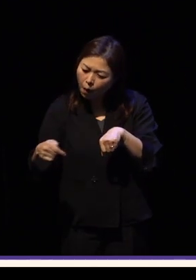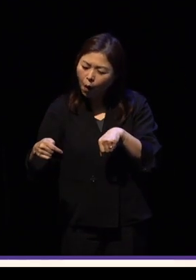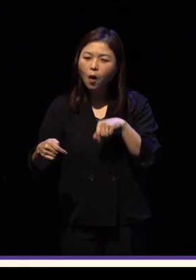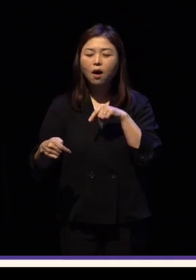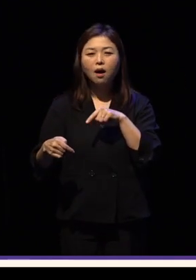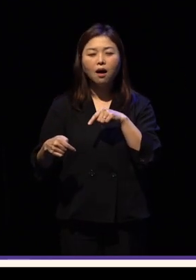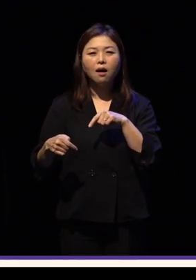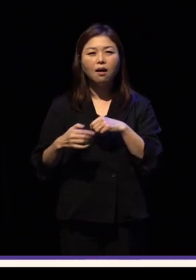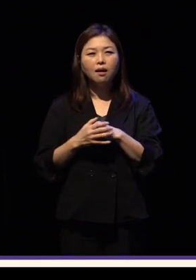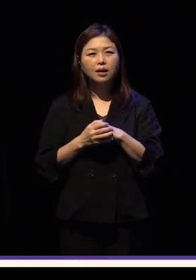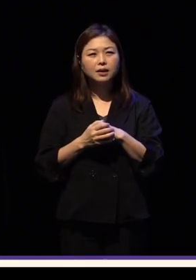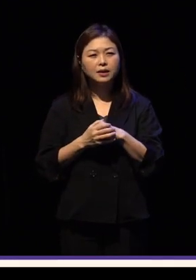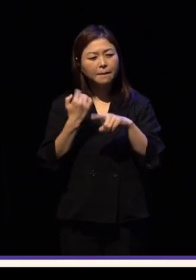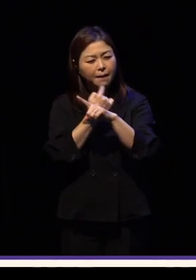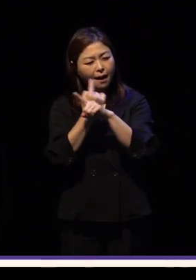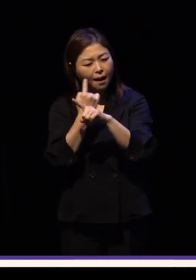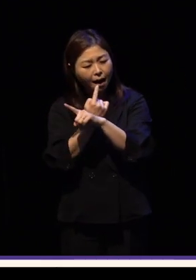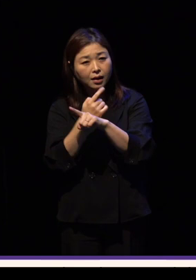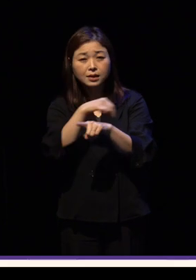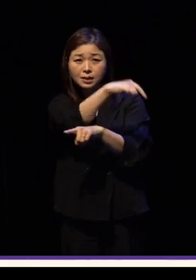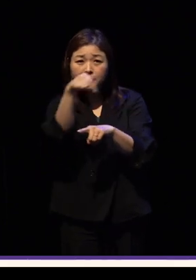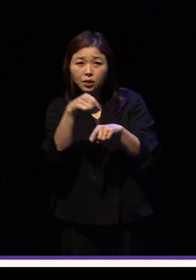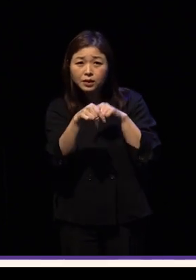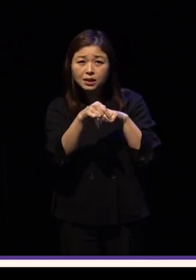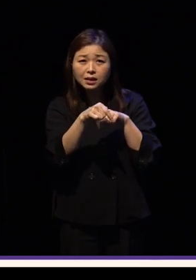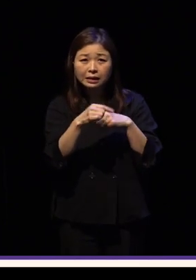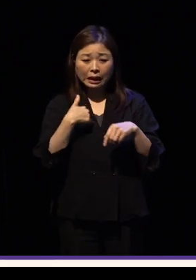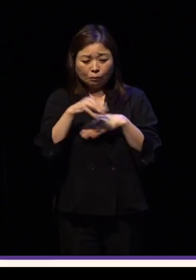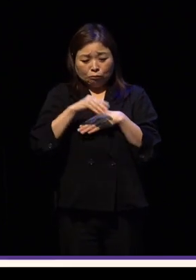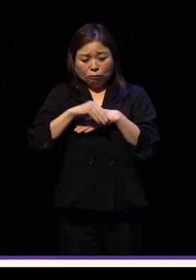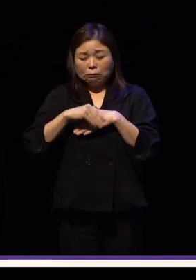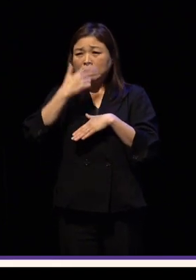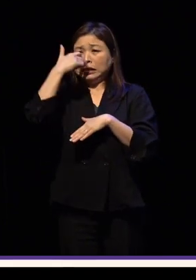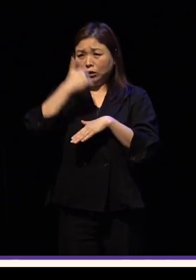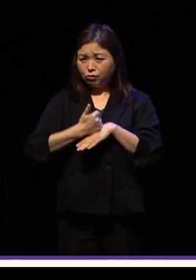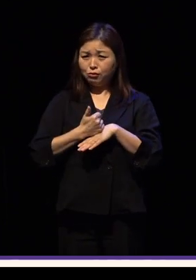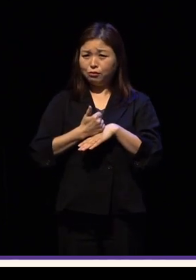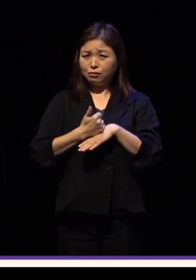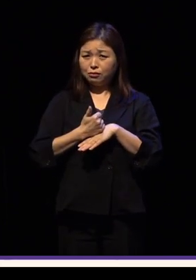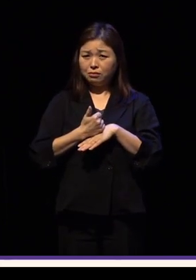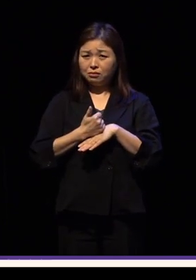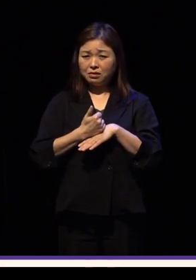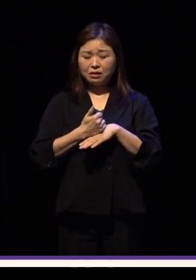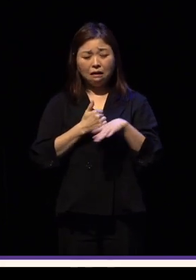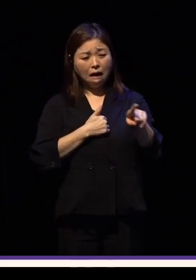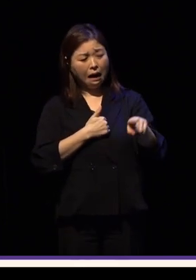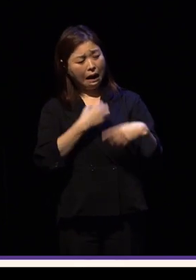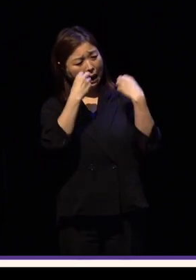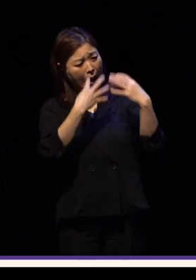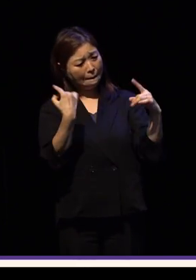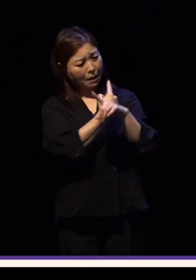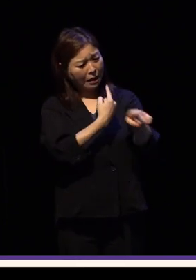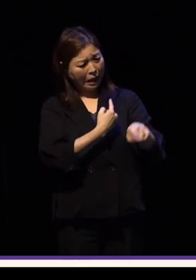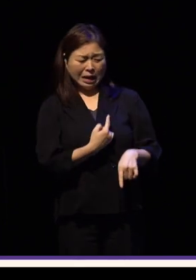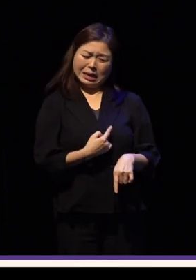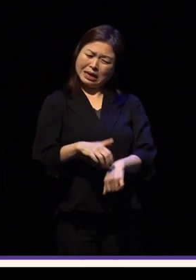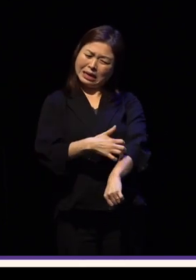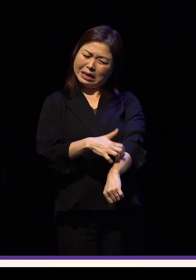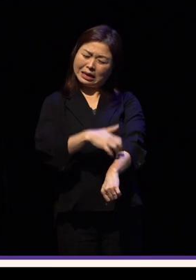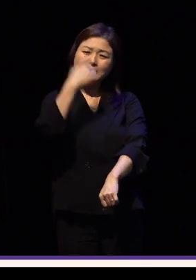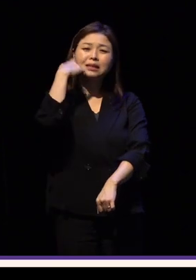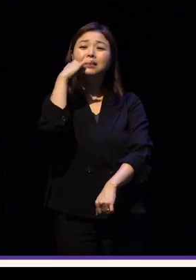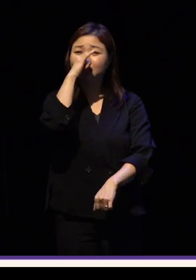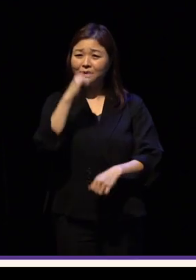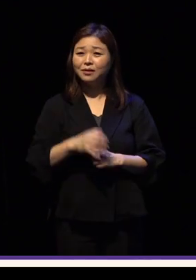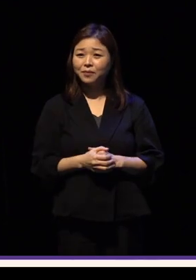그 좀 개선해야 될 부분들도 익숙한 것에 익숙해져서 불편함을 겪을 수도 있습니다.